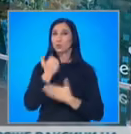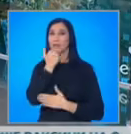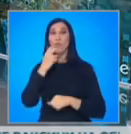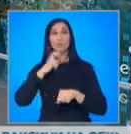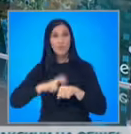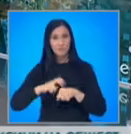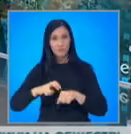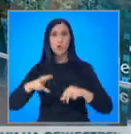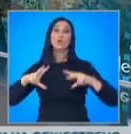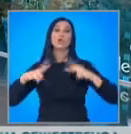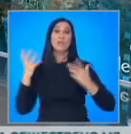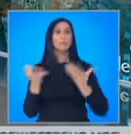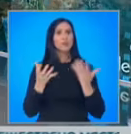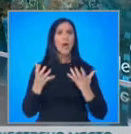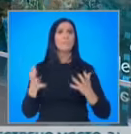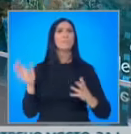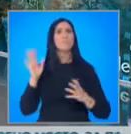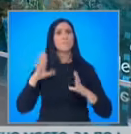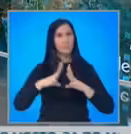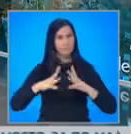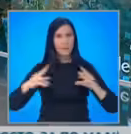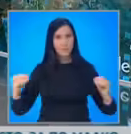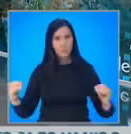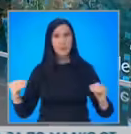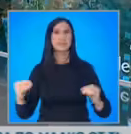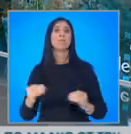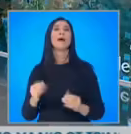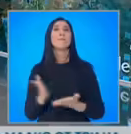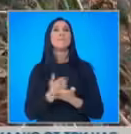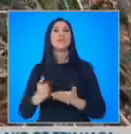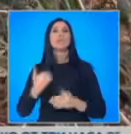Сутринта пожарът беше овладян между Изворово и Оряхово.